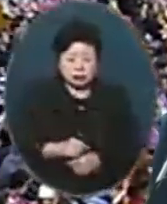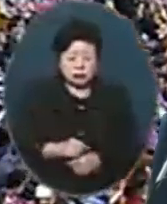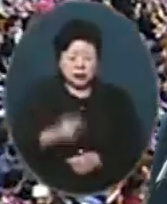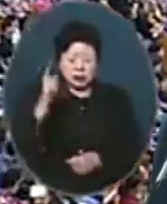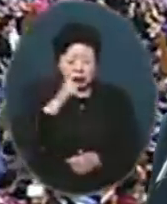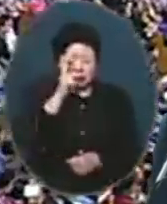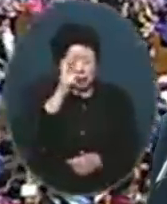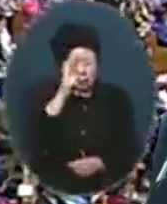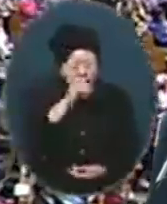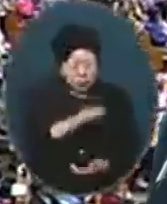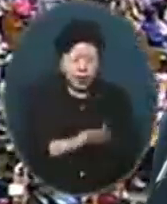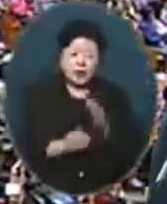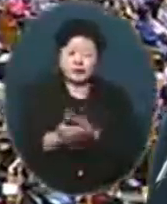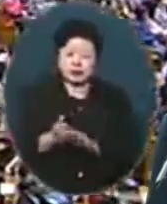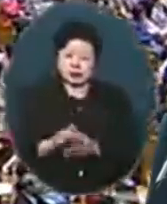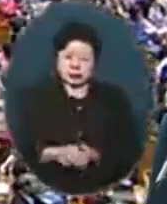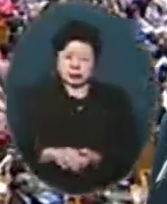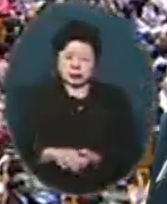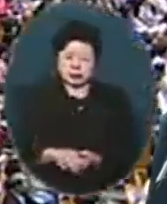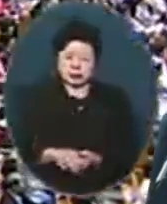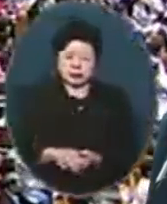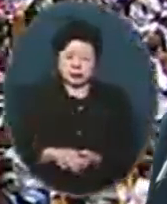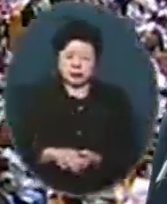것이 없다.